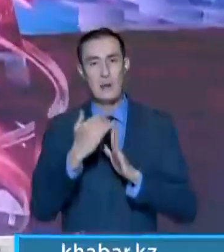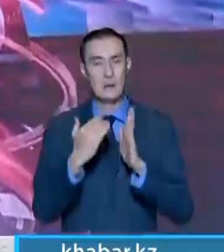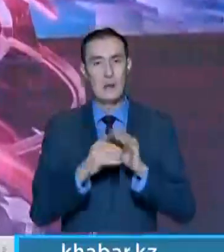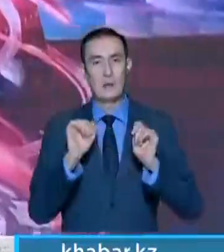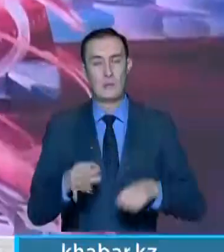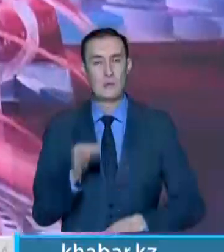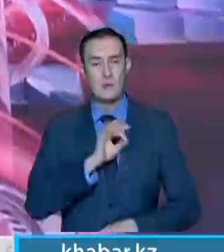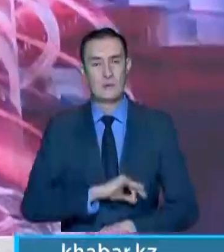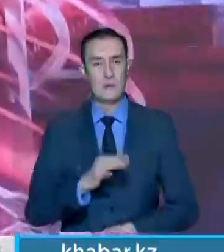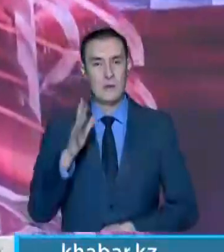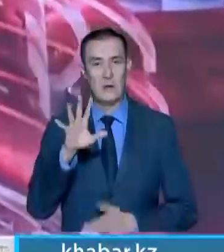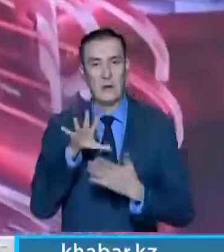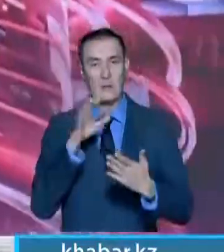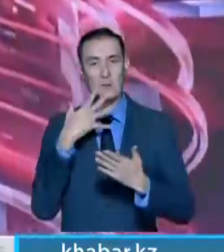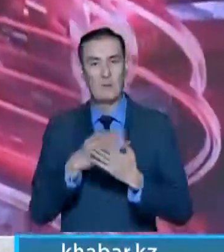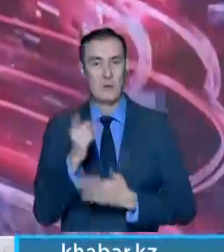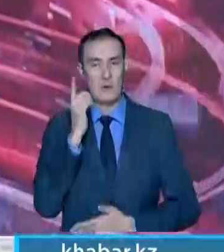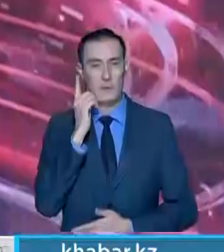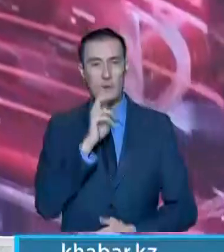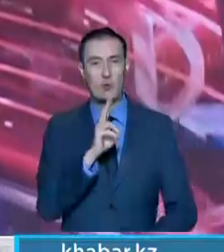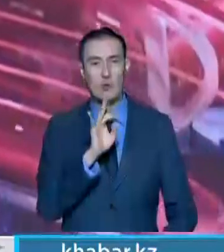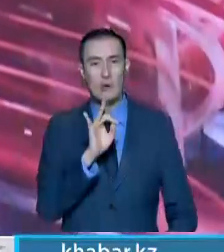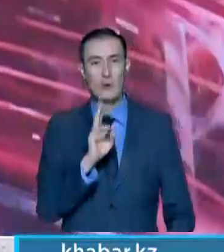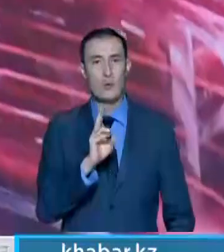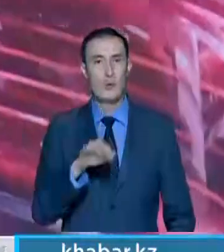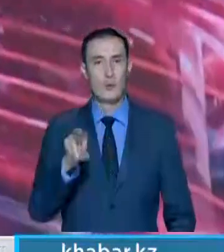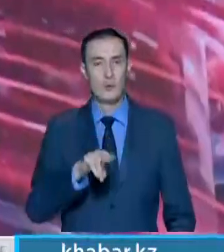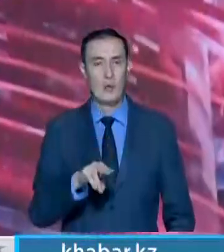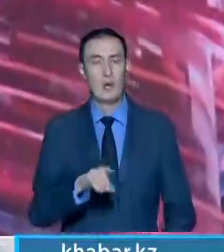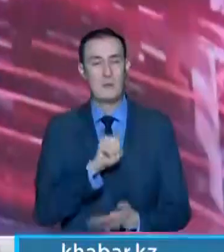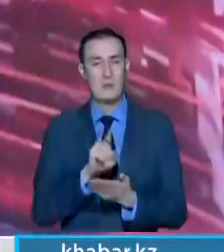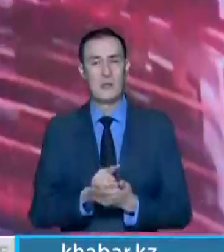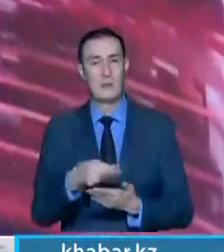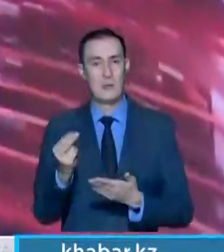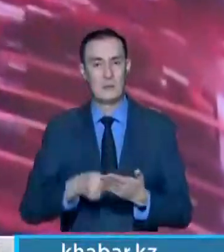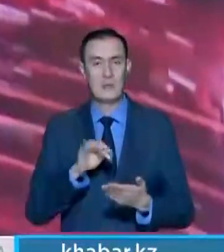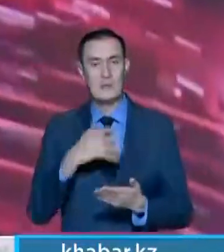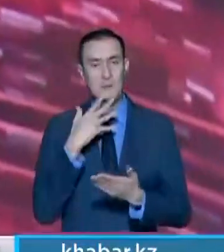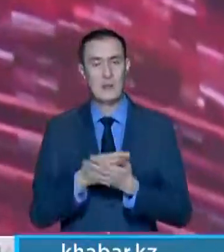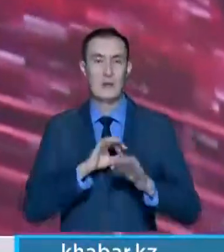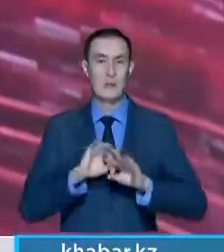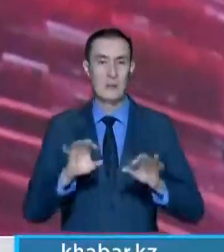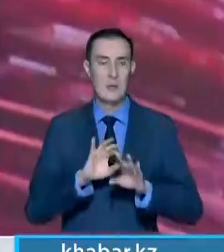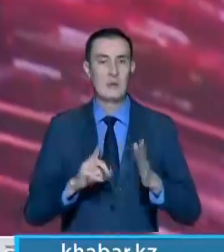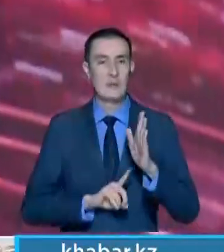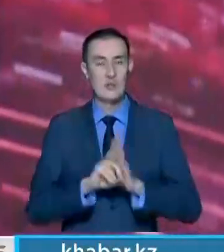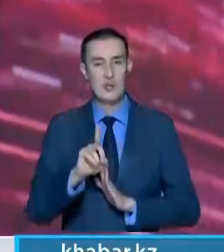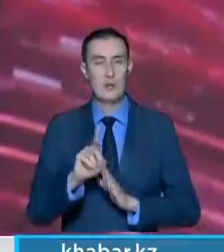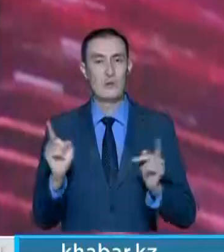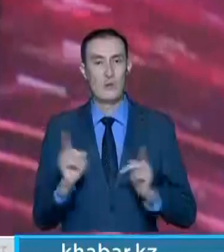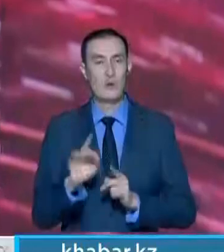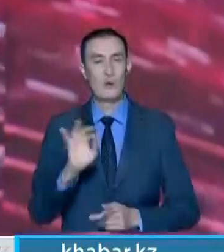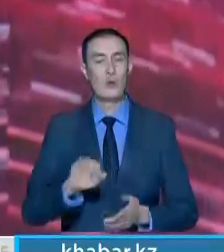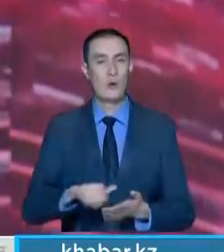нужно просто навести камеру своего телефона на QR-код. Он сейчас на экране. Обязательно подписывайтесь и оставляйте свои комментарии. Мы начинаем выпуск, и